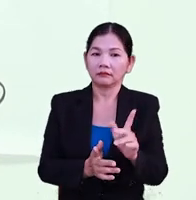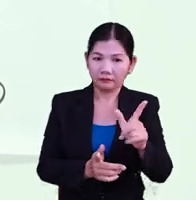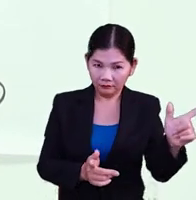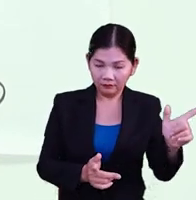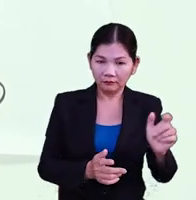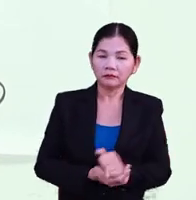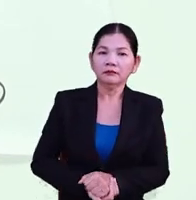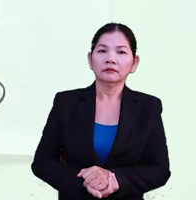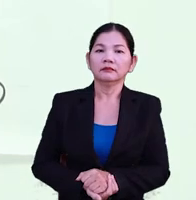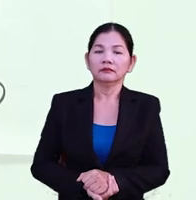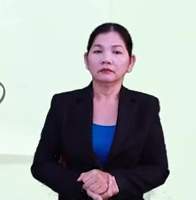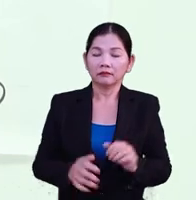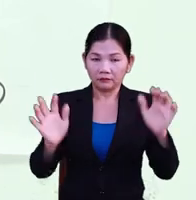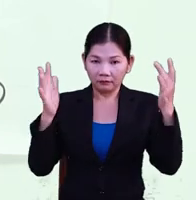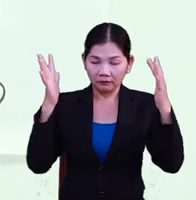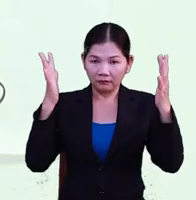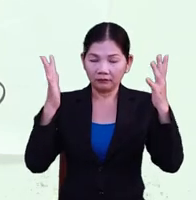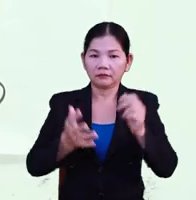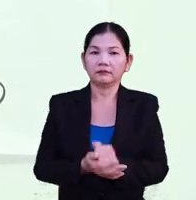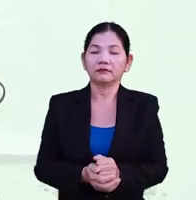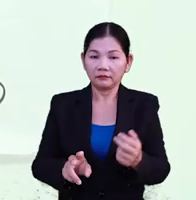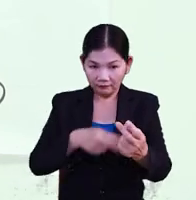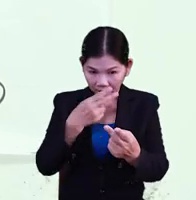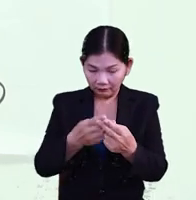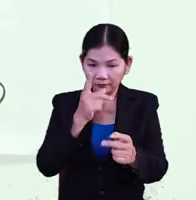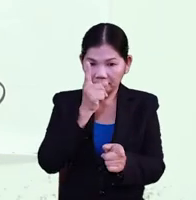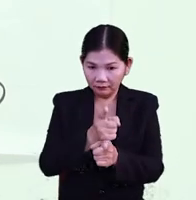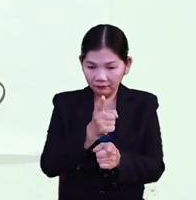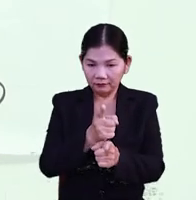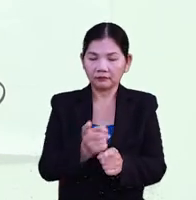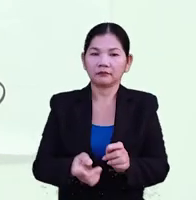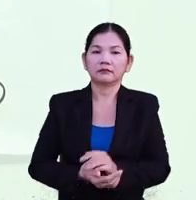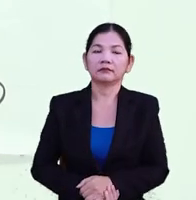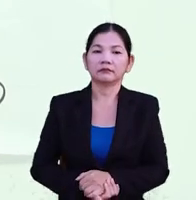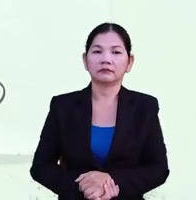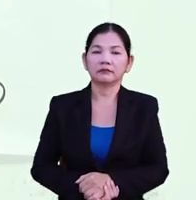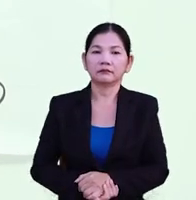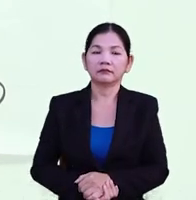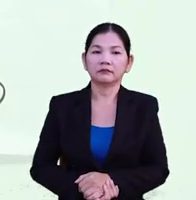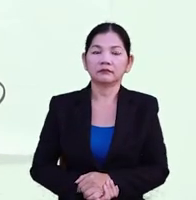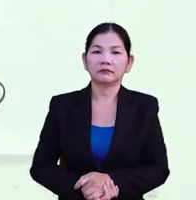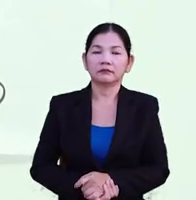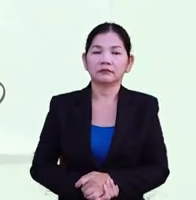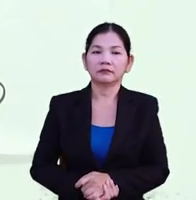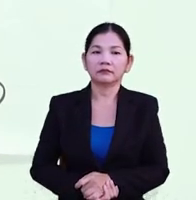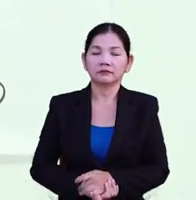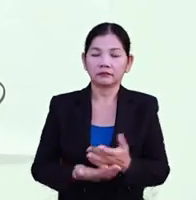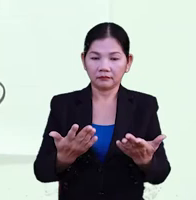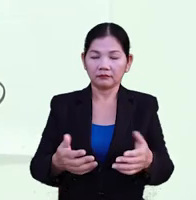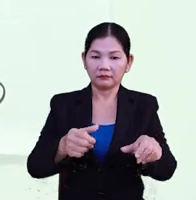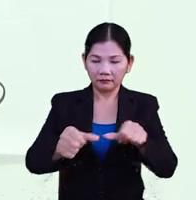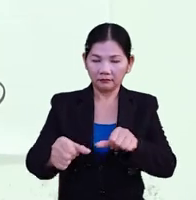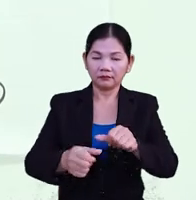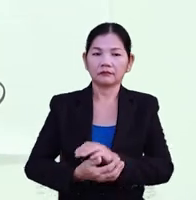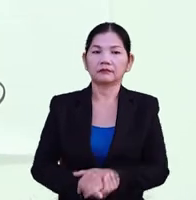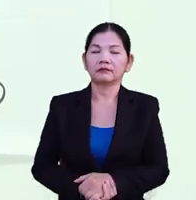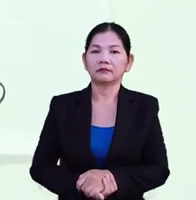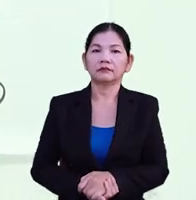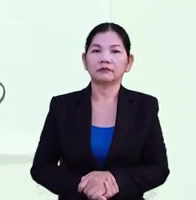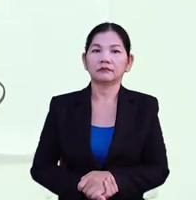ឆ្វេងហើយចាអបអសាតដែលកូនឆ្លើយបានត្រឹមត្រូវឆ្លាតឆ្លាតណាតោះទៅមួយទៀត